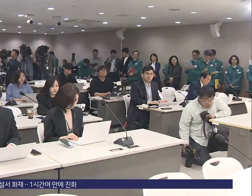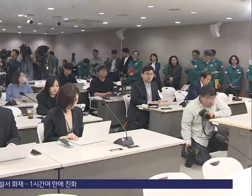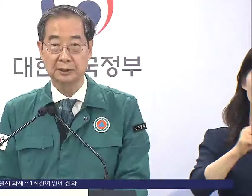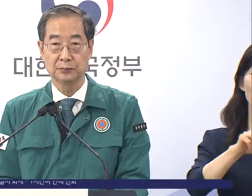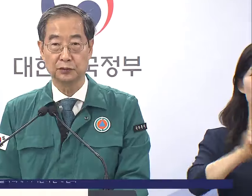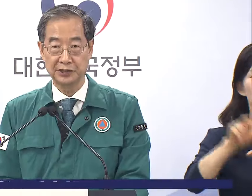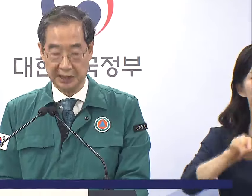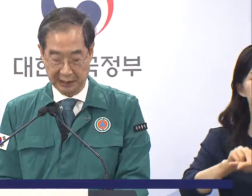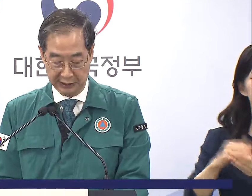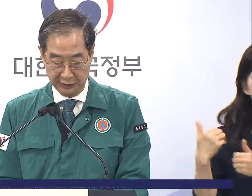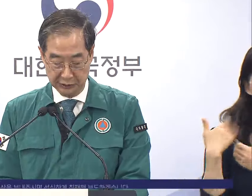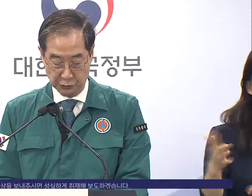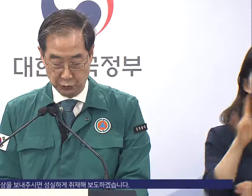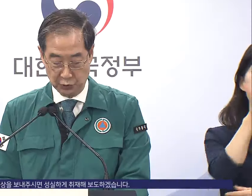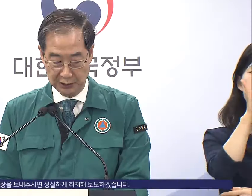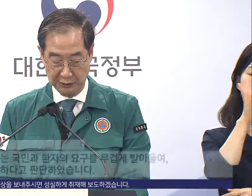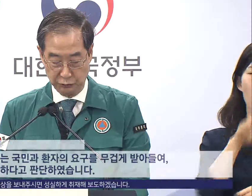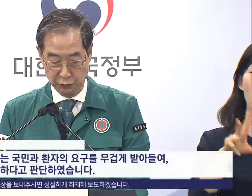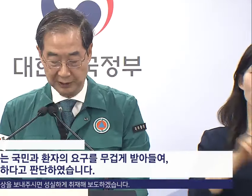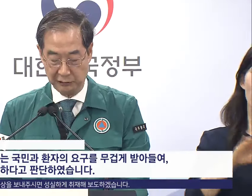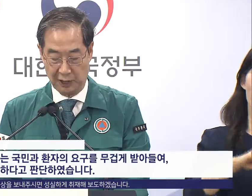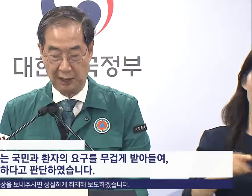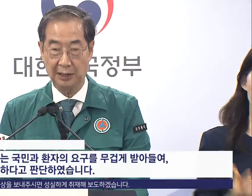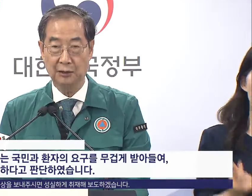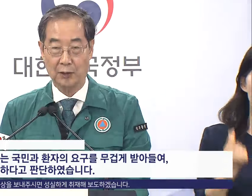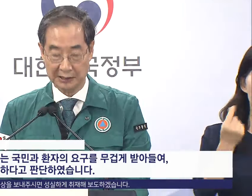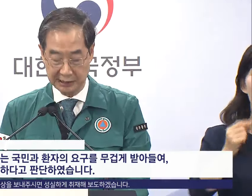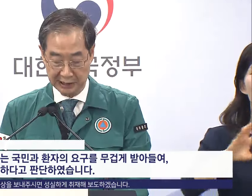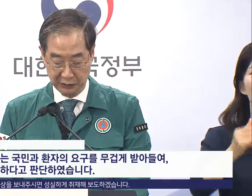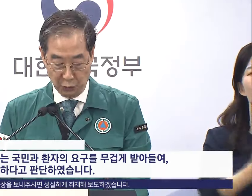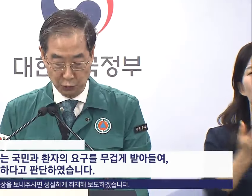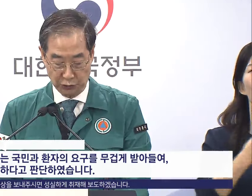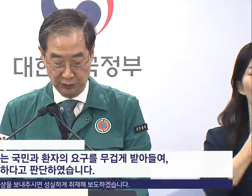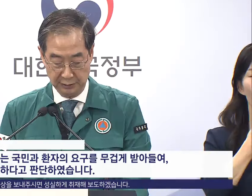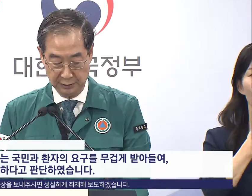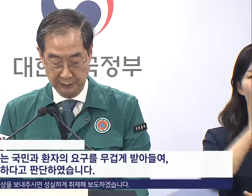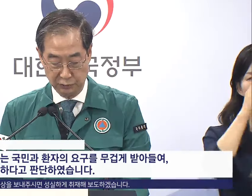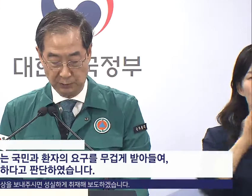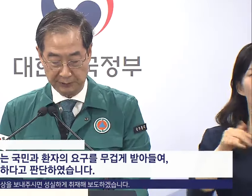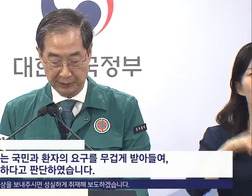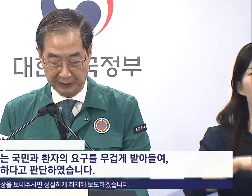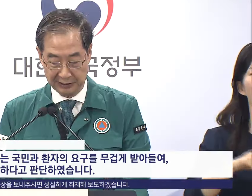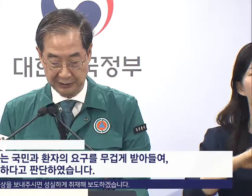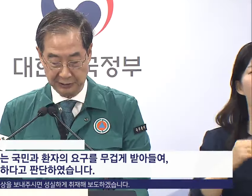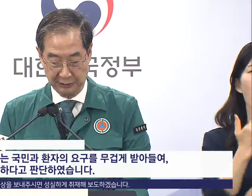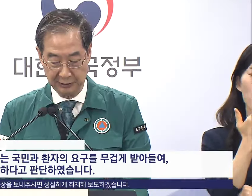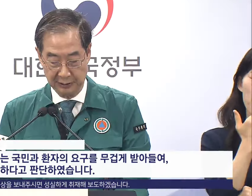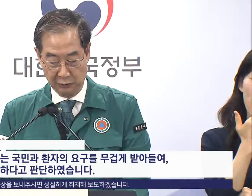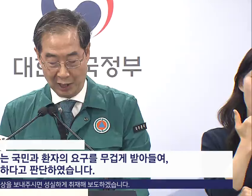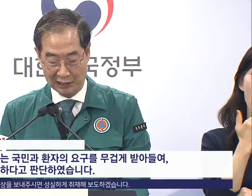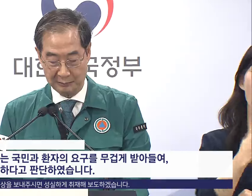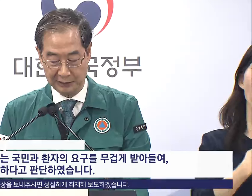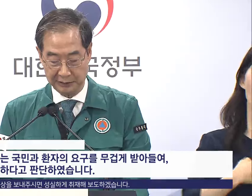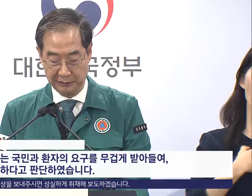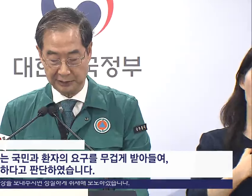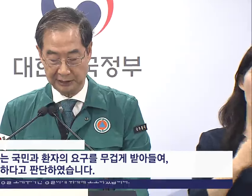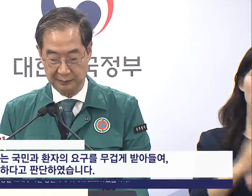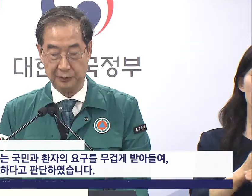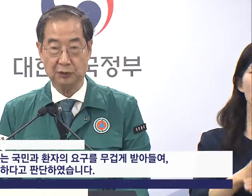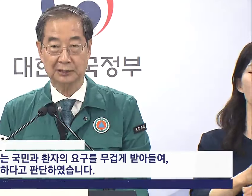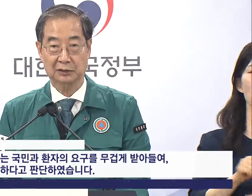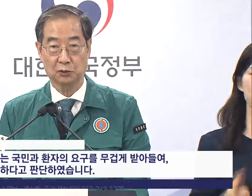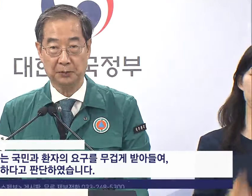있습니다 문제 해결을 촉구하는 국민과 환자의 요구를 무겁게 받아들여 과감한